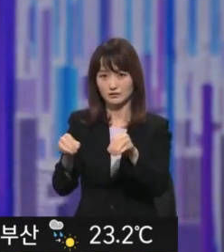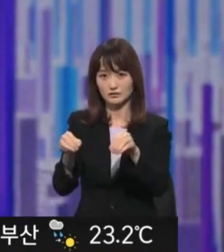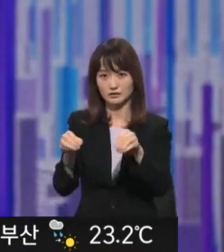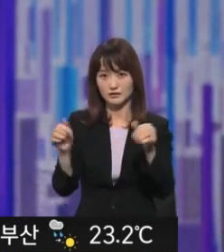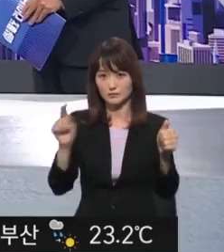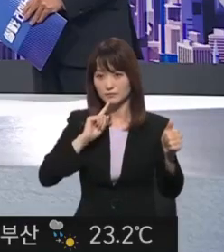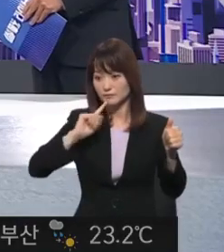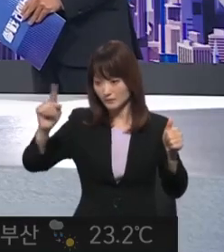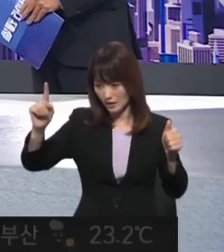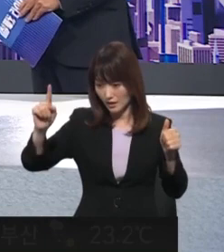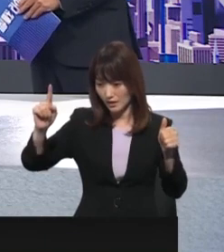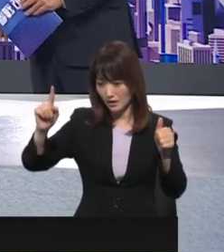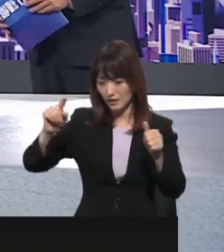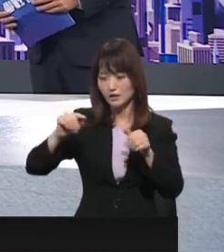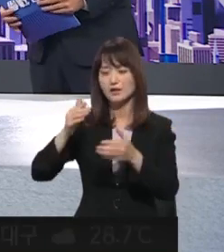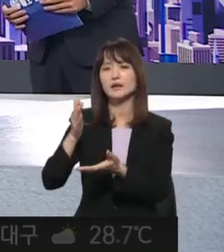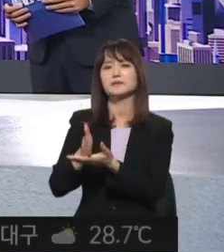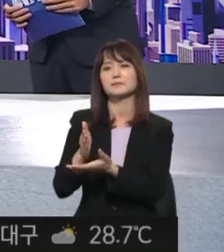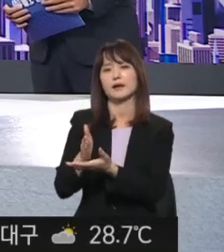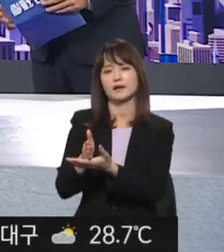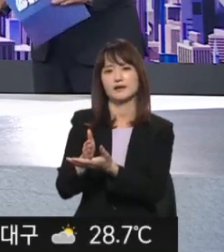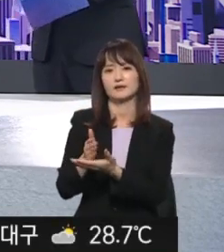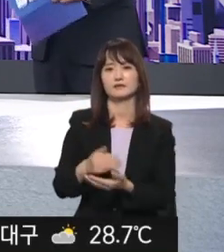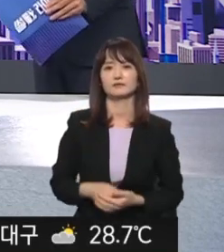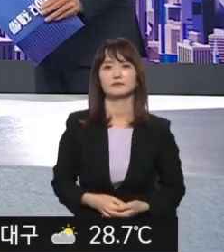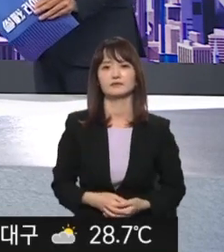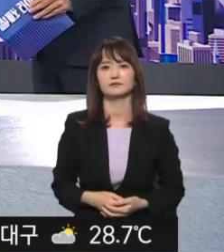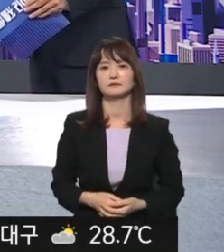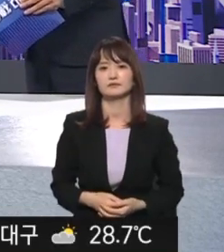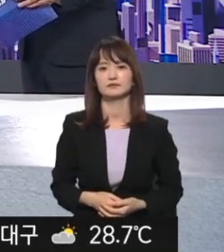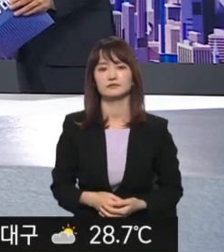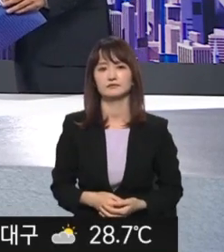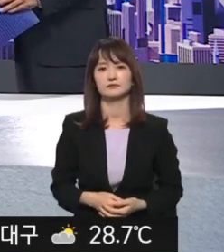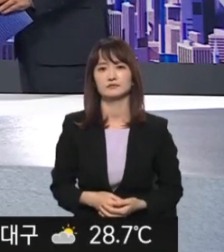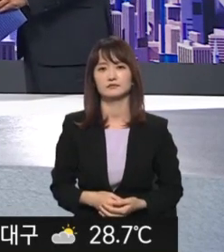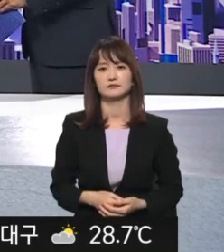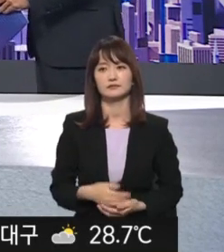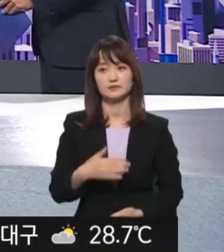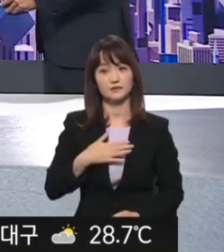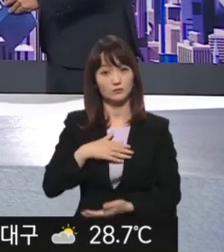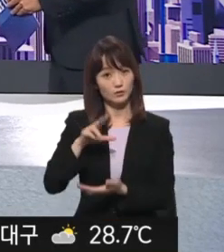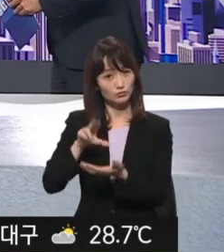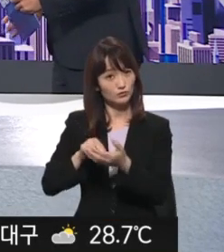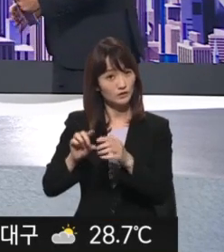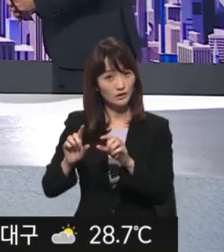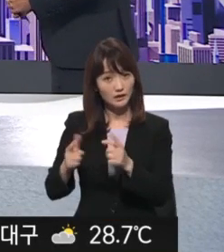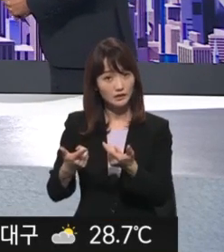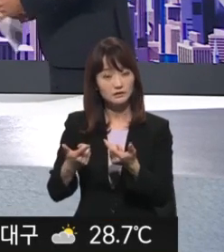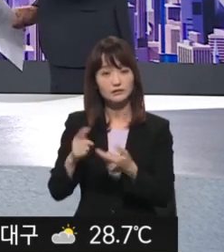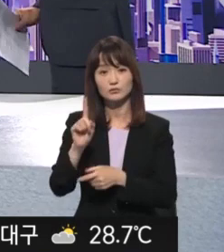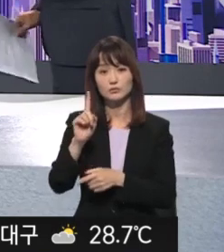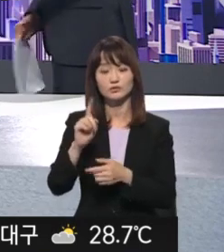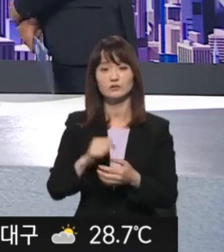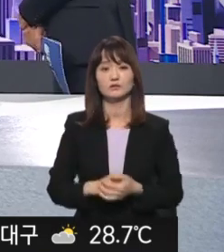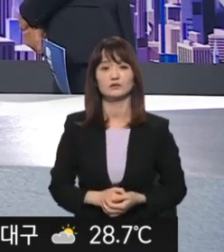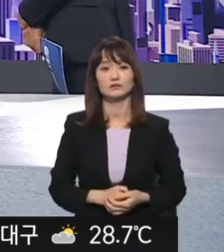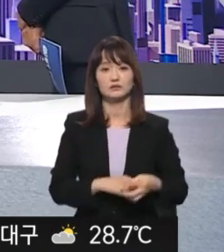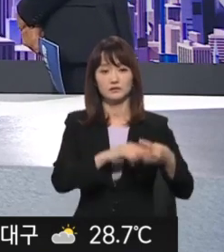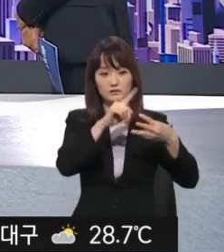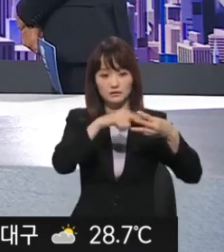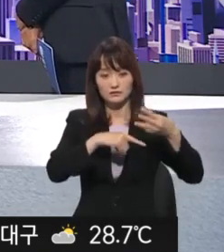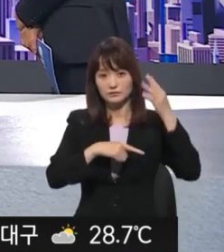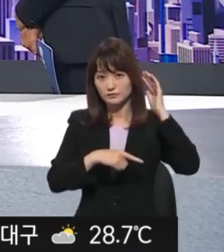해라 너무하는거 아니냐 라고 이제 말리자 그렇게 따지면 나에게 나만 문제가 있는게 아니라 이렇게 그랬었죠 그 윤석렬